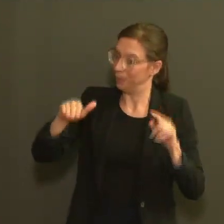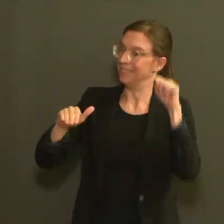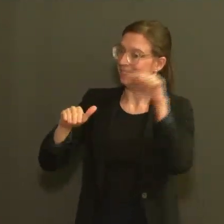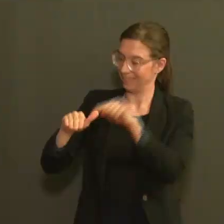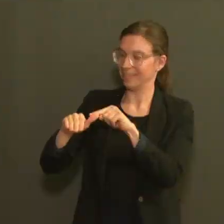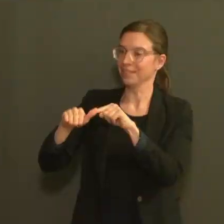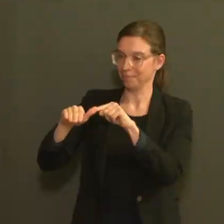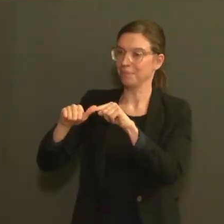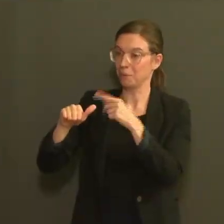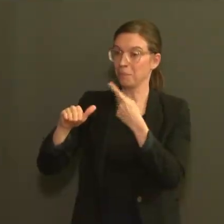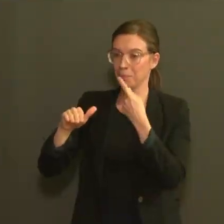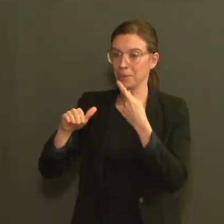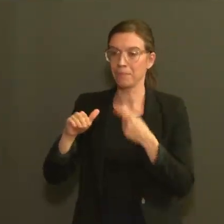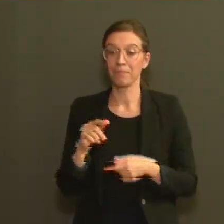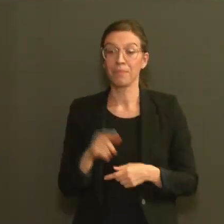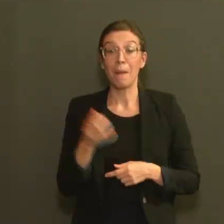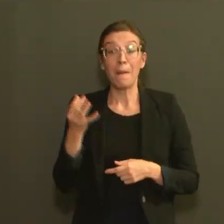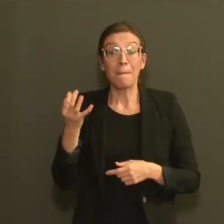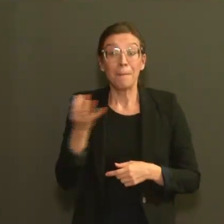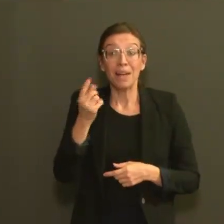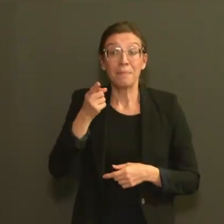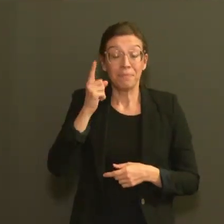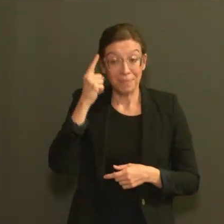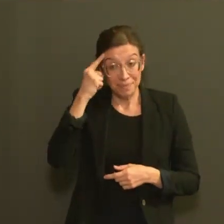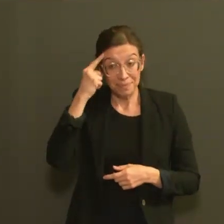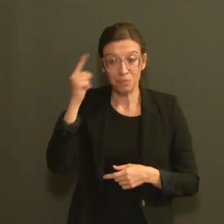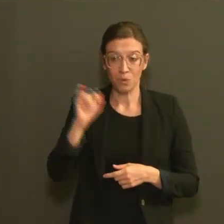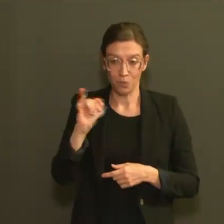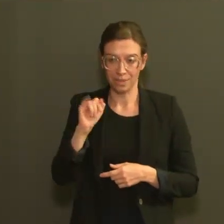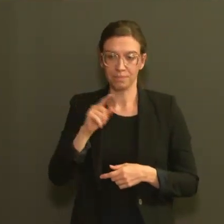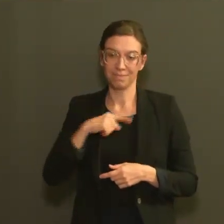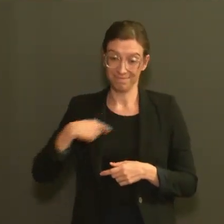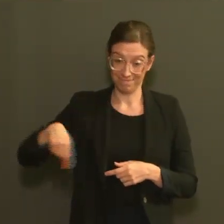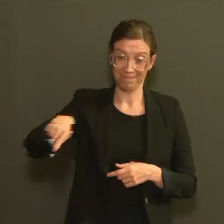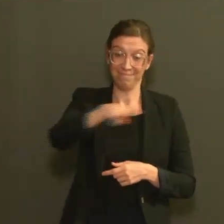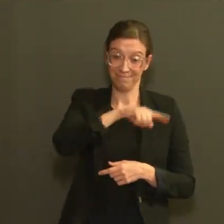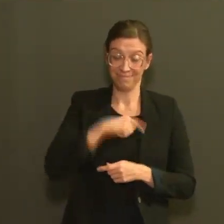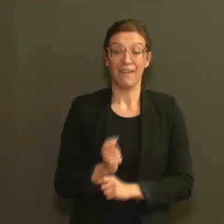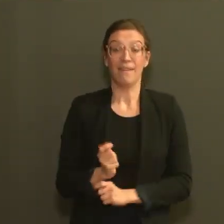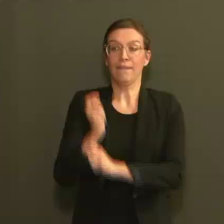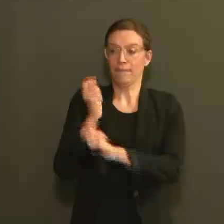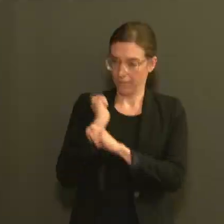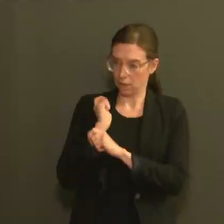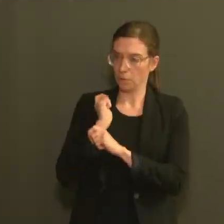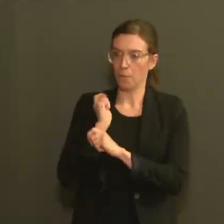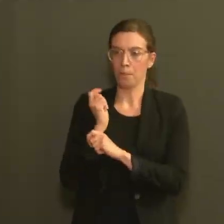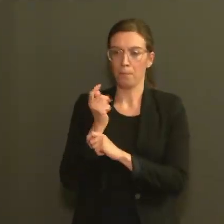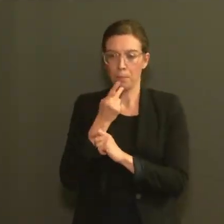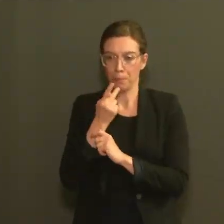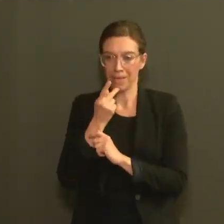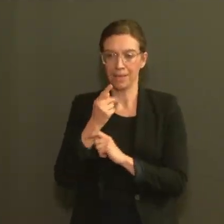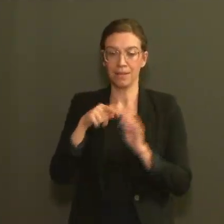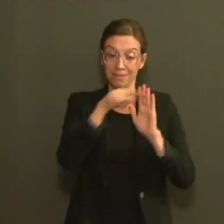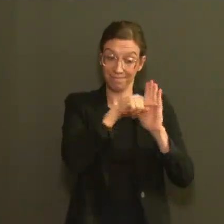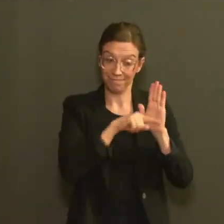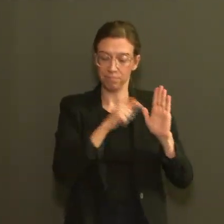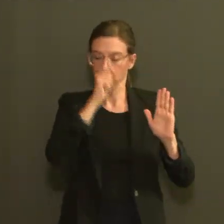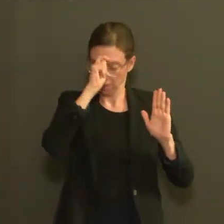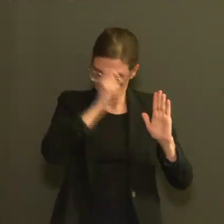meest krachtige wapen in onze eigen handen ligt. Respecteer ten alle tijde de